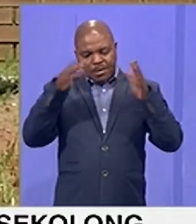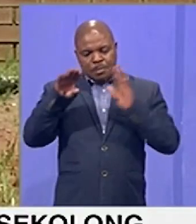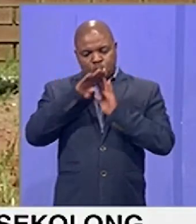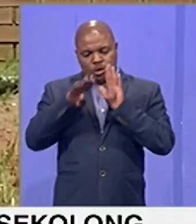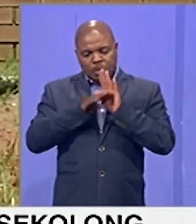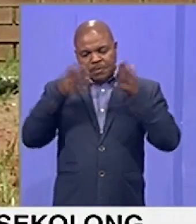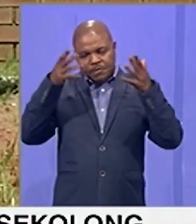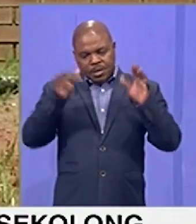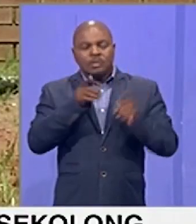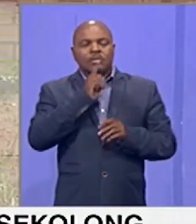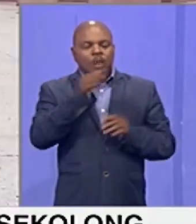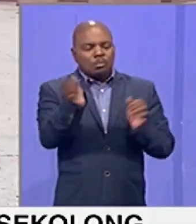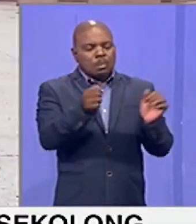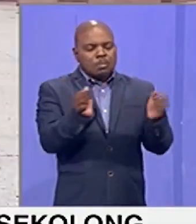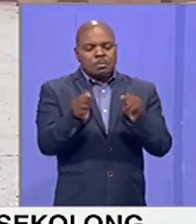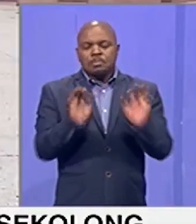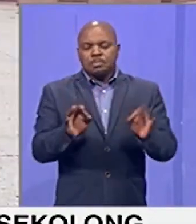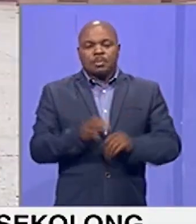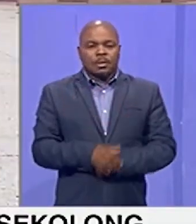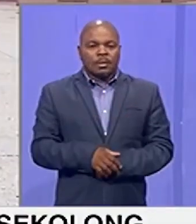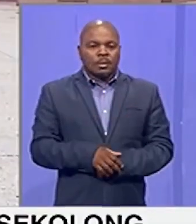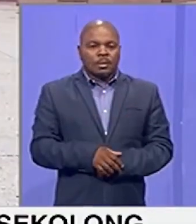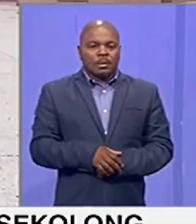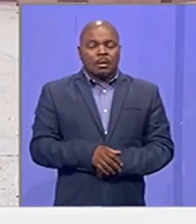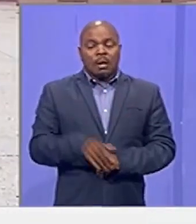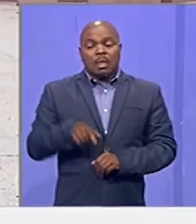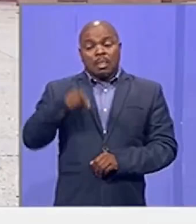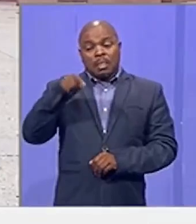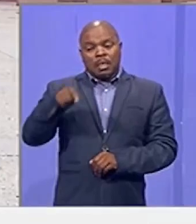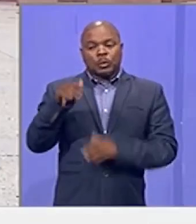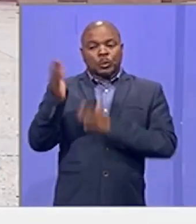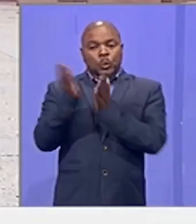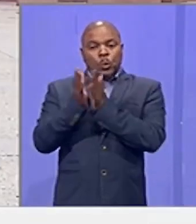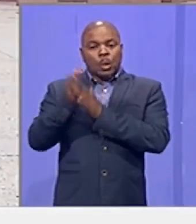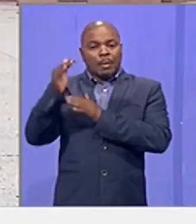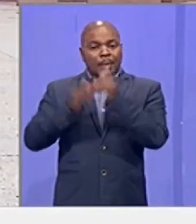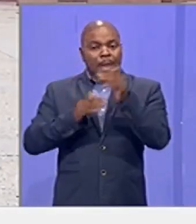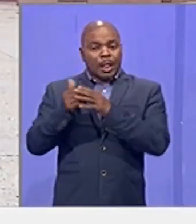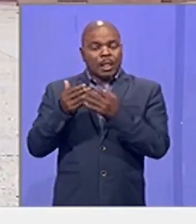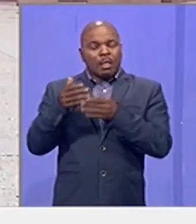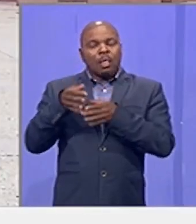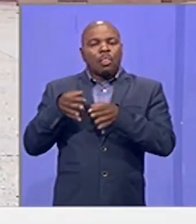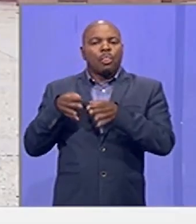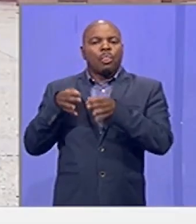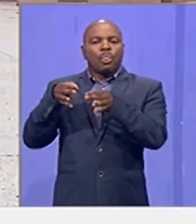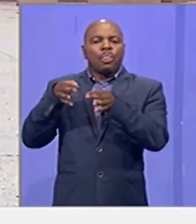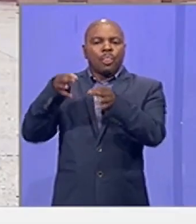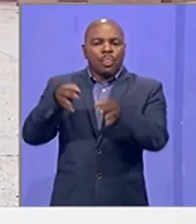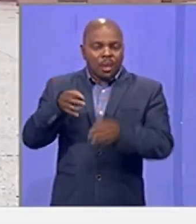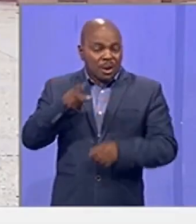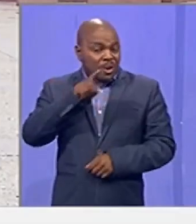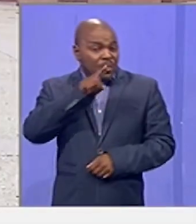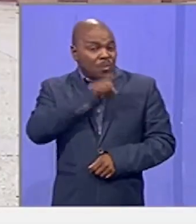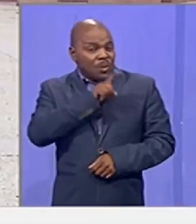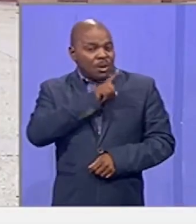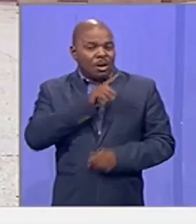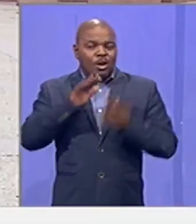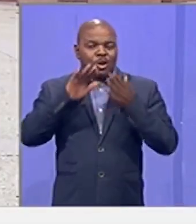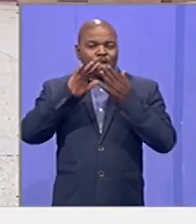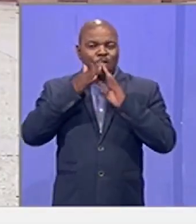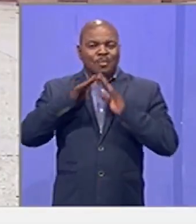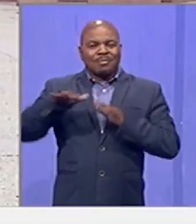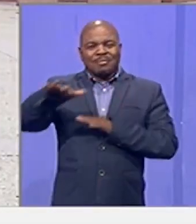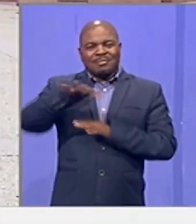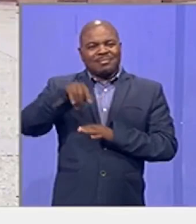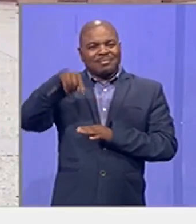thapa barutabana. Go nnile le tiego mo go ageng sekolo se se ntšha seo ka ntlha gore baagi ba